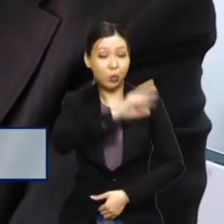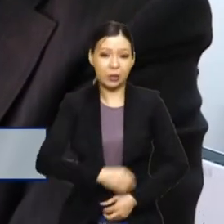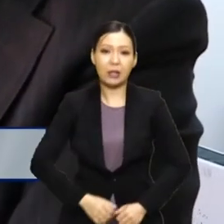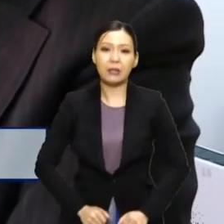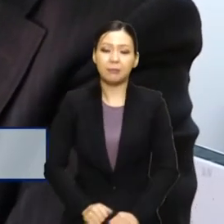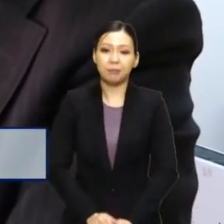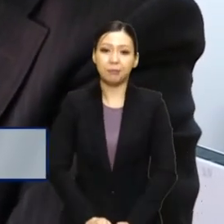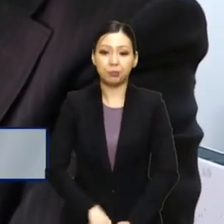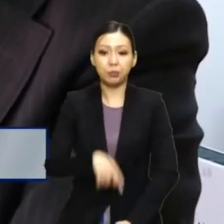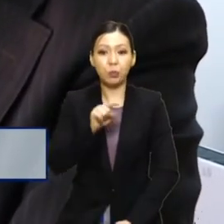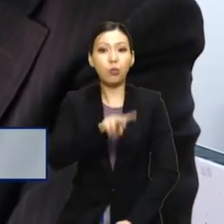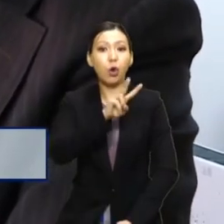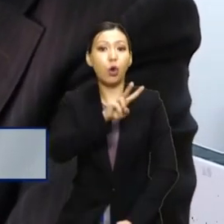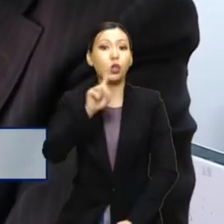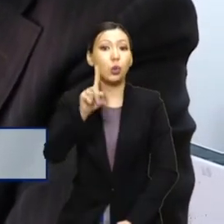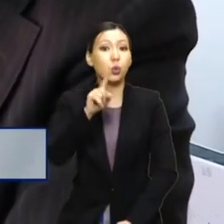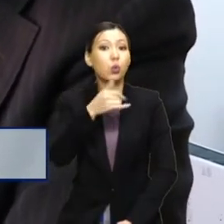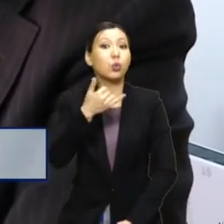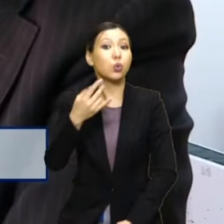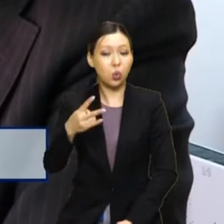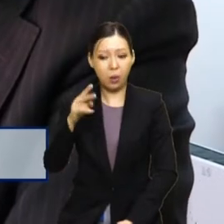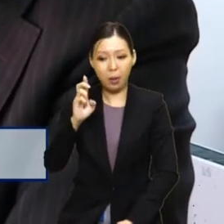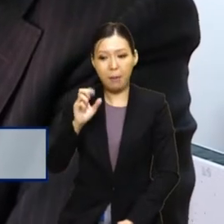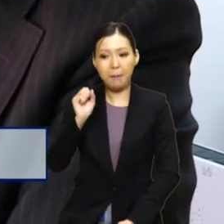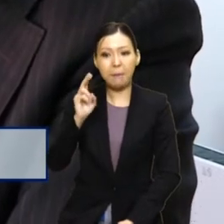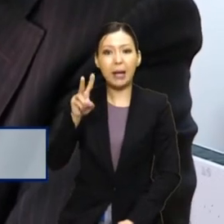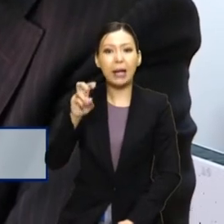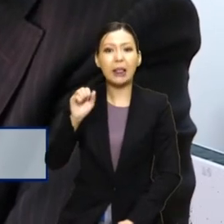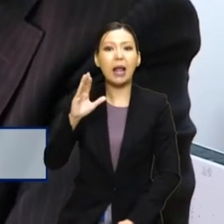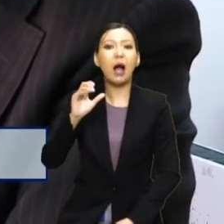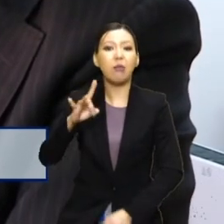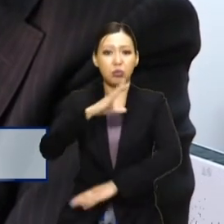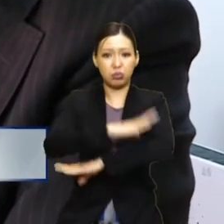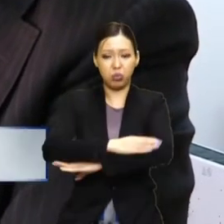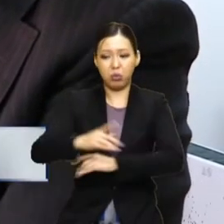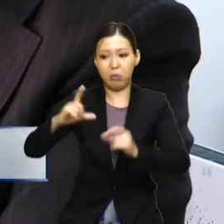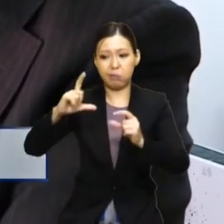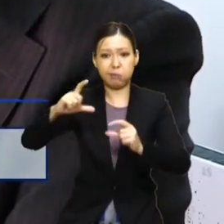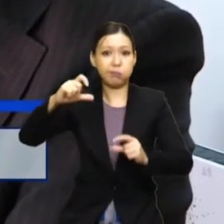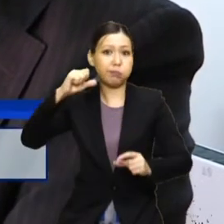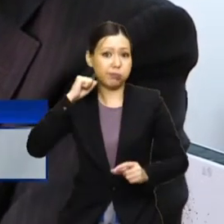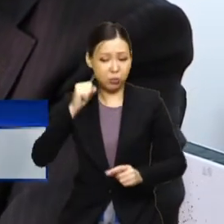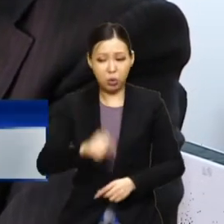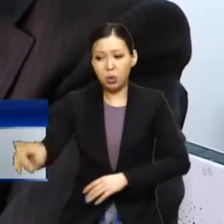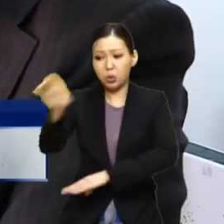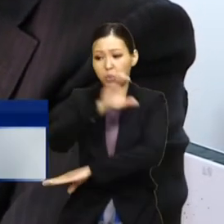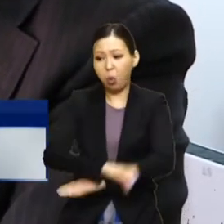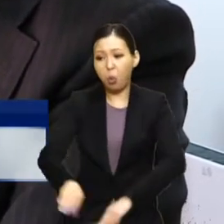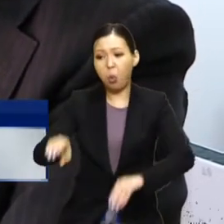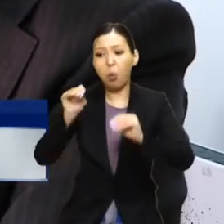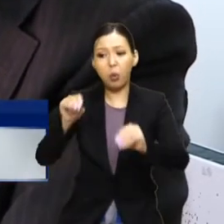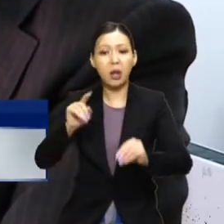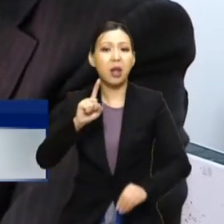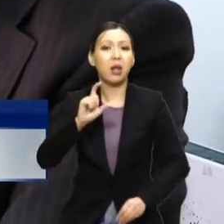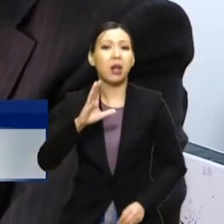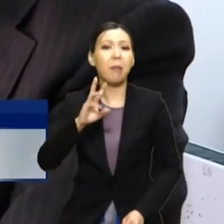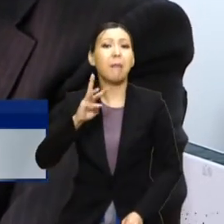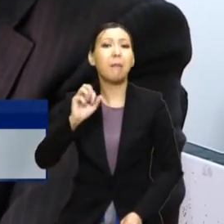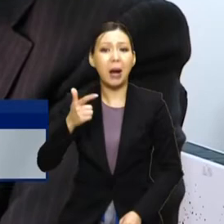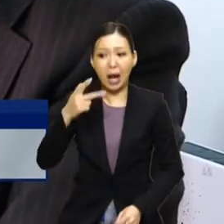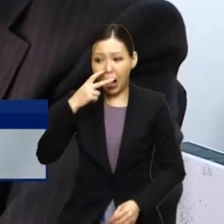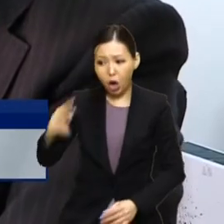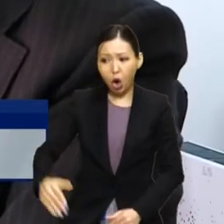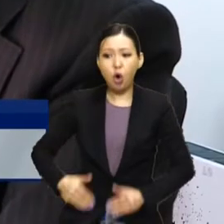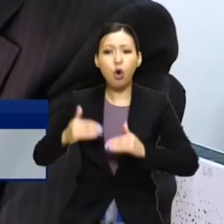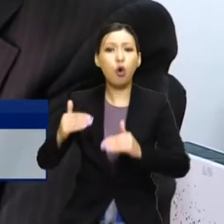хэлсэн 21-р зуунд бол энэ бакалаврын сургалцсан энэ сургалтын хэм маягч өөрөө ерөөсөн